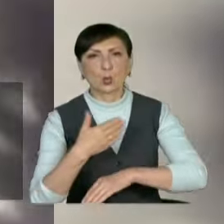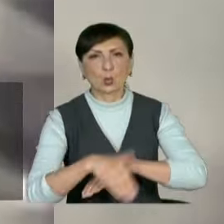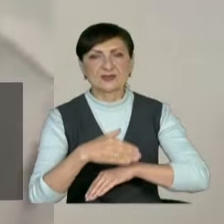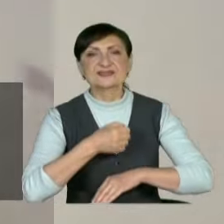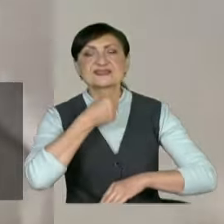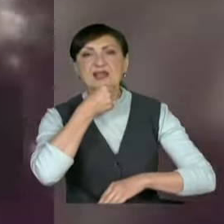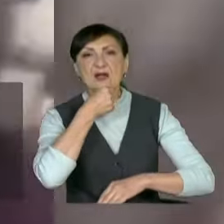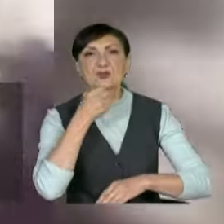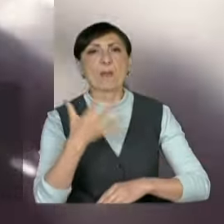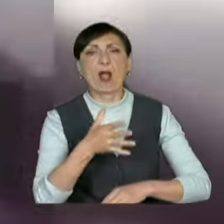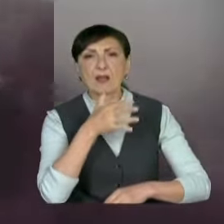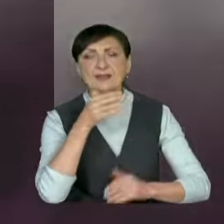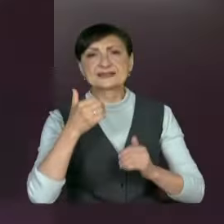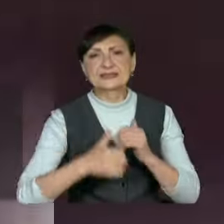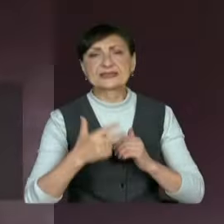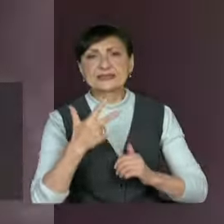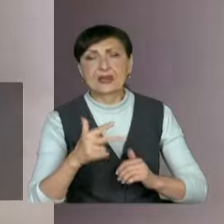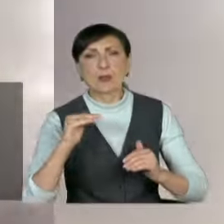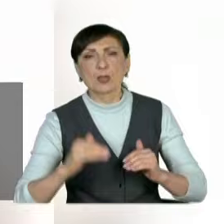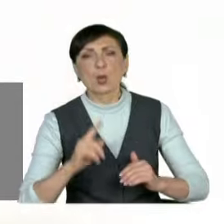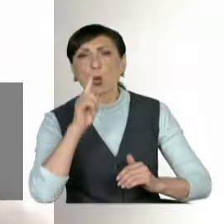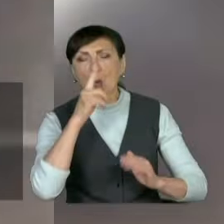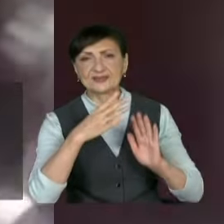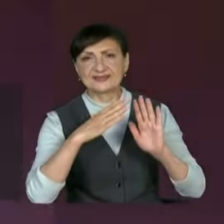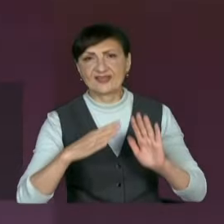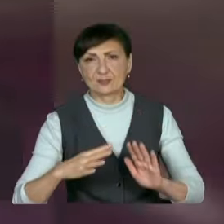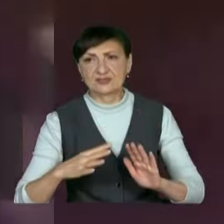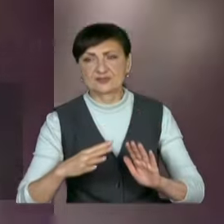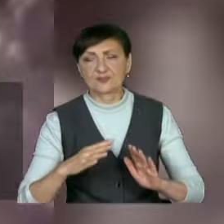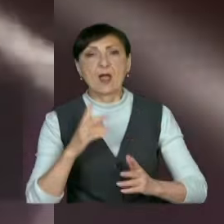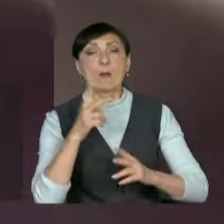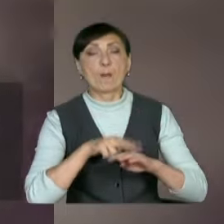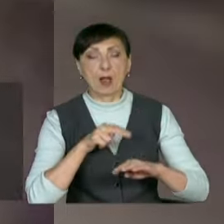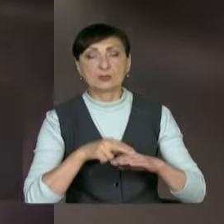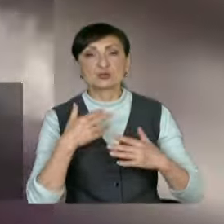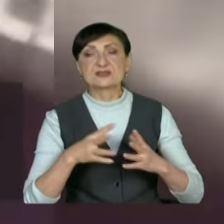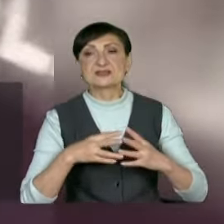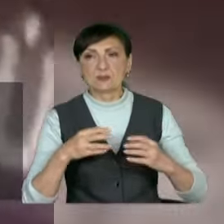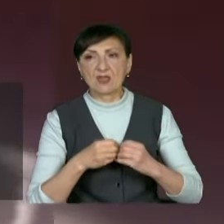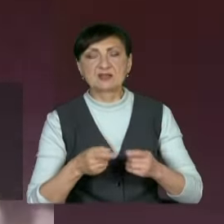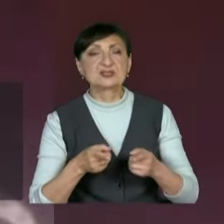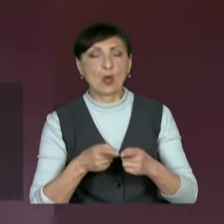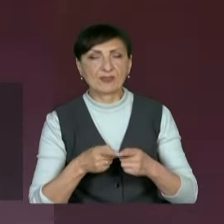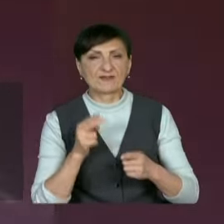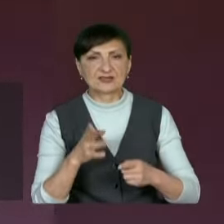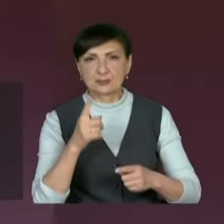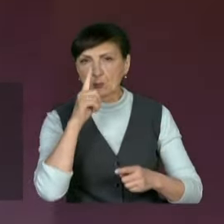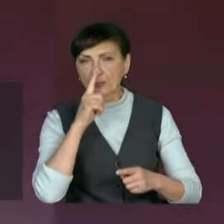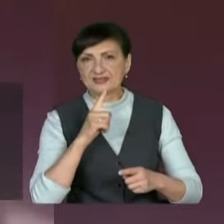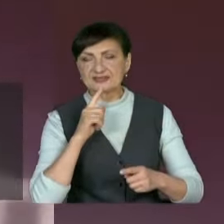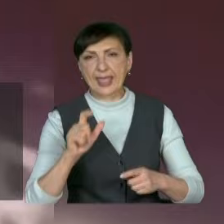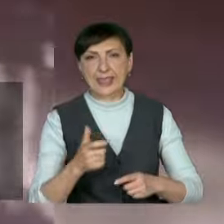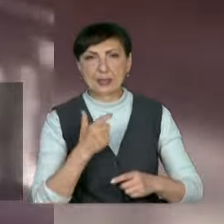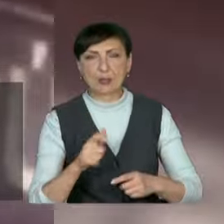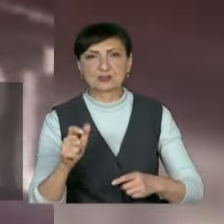Старшему оказалось 5 лет, среднему 3, а младшему год и 9 месяцев. По данным полиции, семья жила на съемной квартире около месяца в